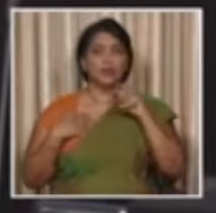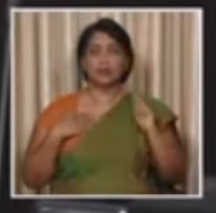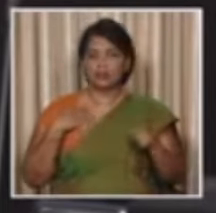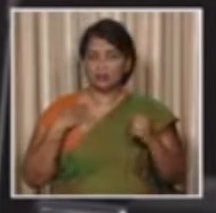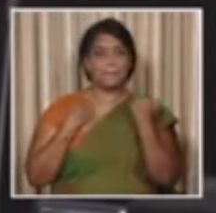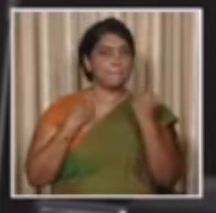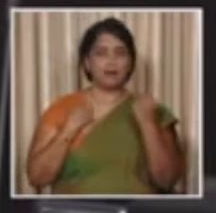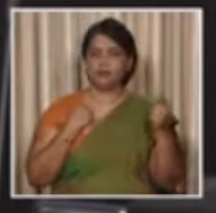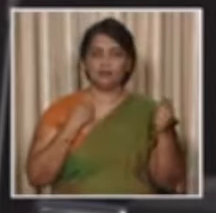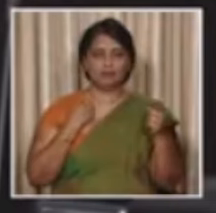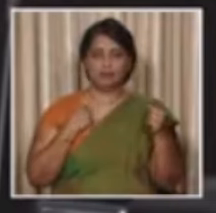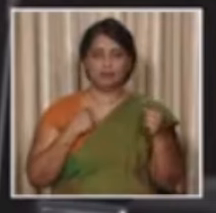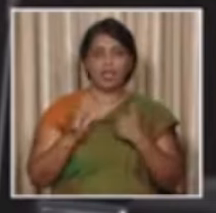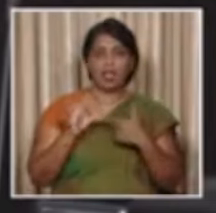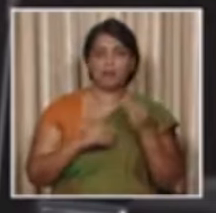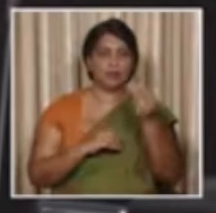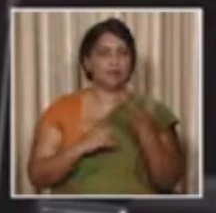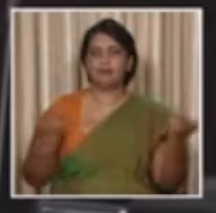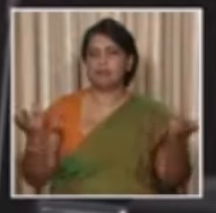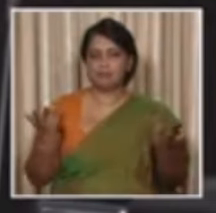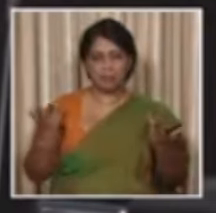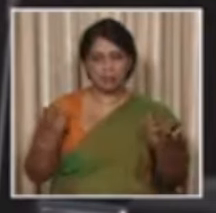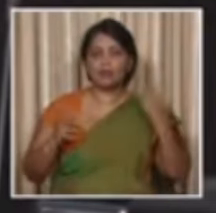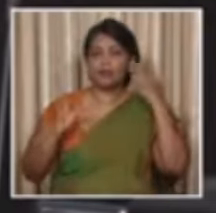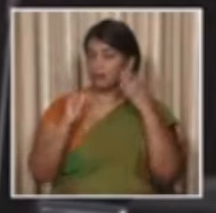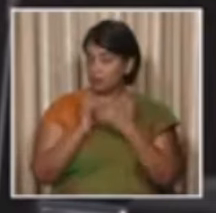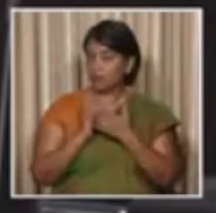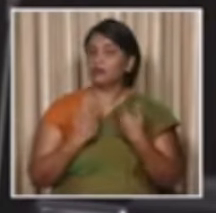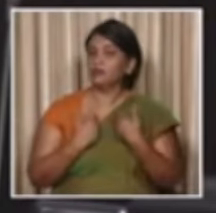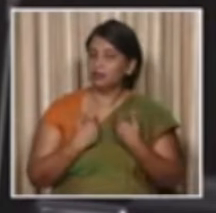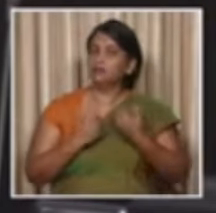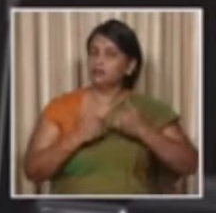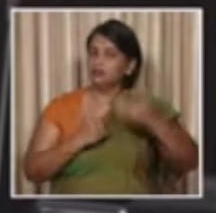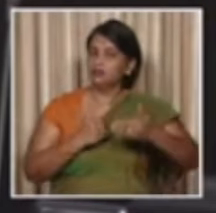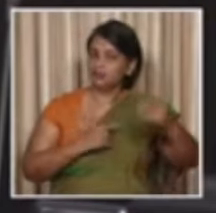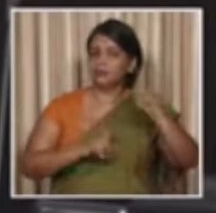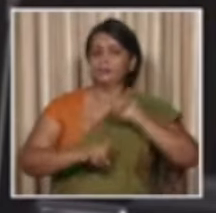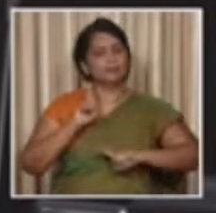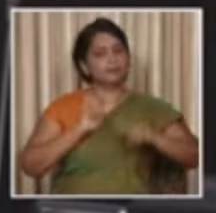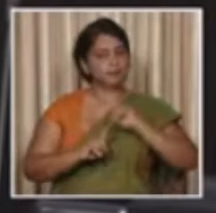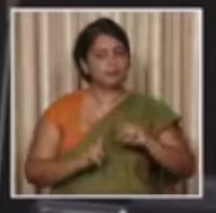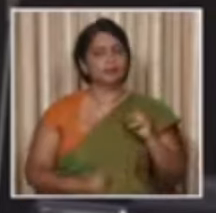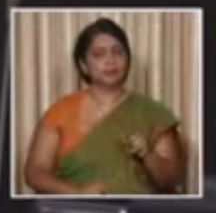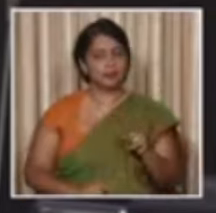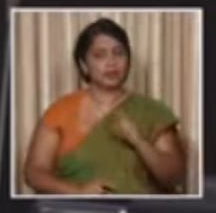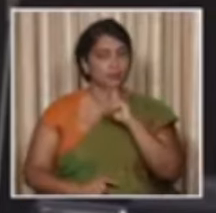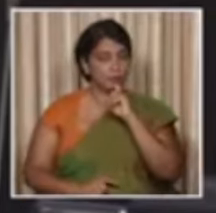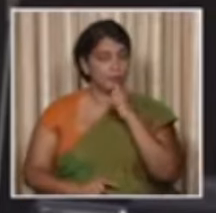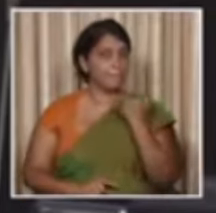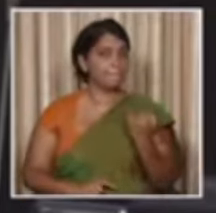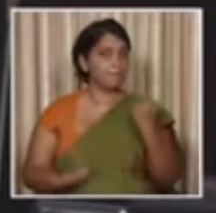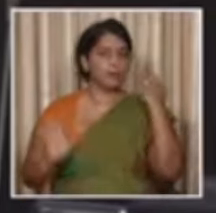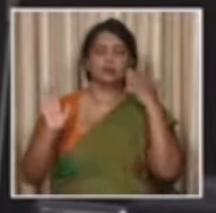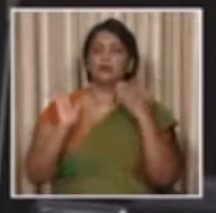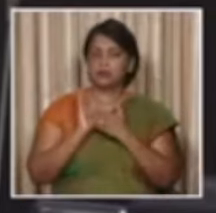මහේස්ත්‍රාත්තුමාලට බලයක් නැහැ අප දෙන්න. ඒ පිළිබඳව අපි දිගින් දිගට සාකච්ඡා කරලා තියෙනවා මේ අධිකරණ බලය